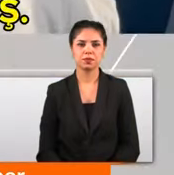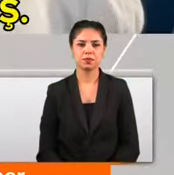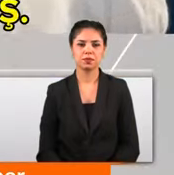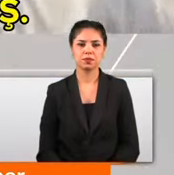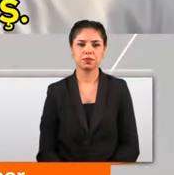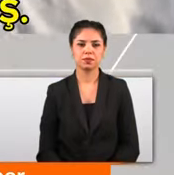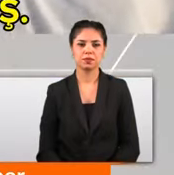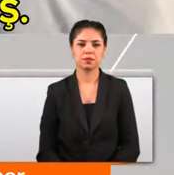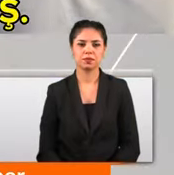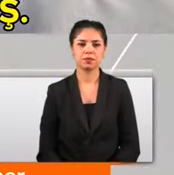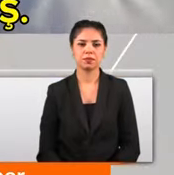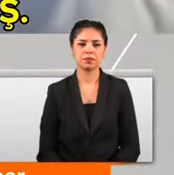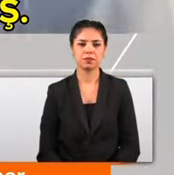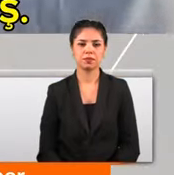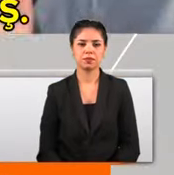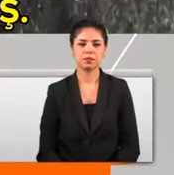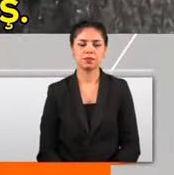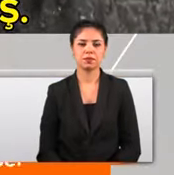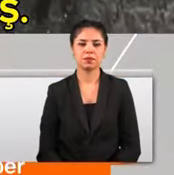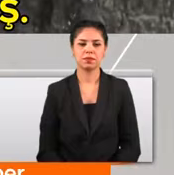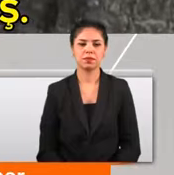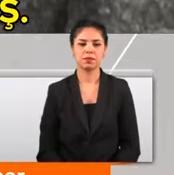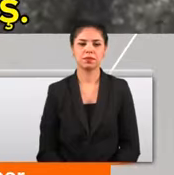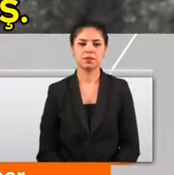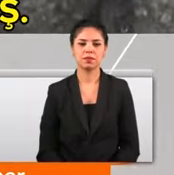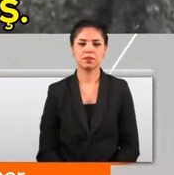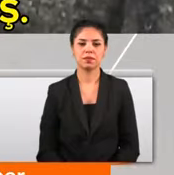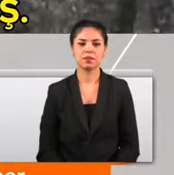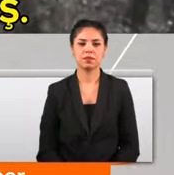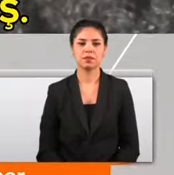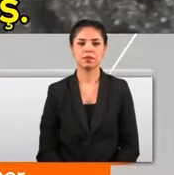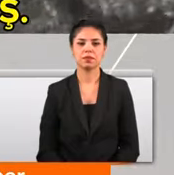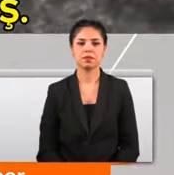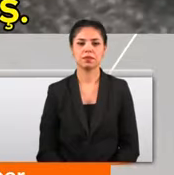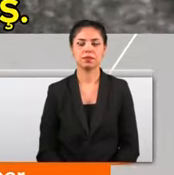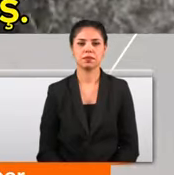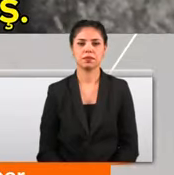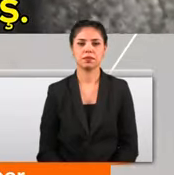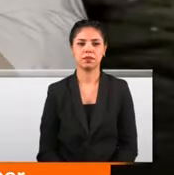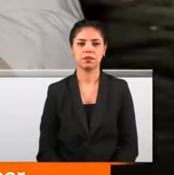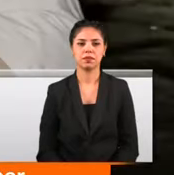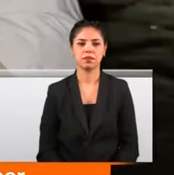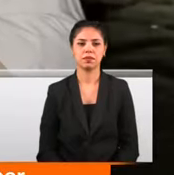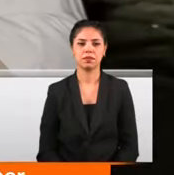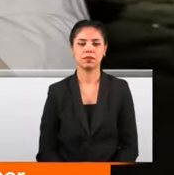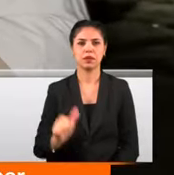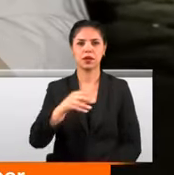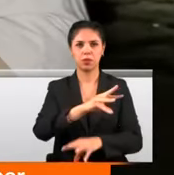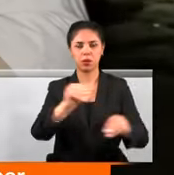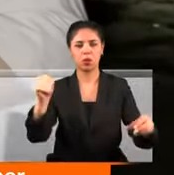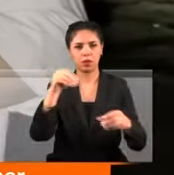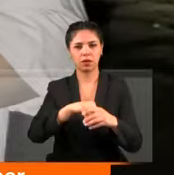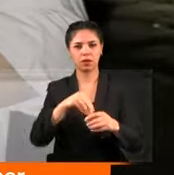Biz buraya gelmeden önce işte genç gelin, yaşınız gençken gelin demelerinde gerçekten haklıymış. Kutsal topraklardayız